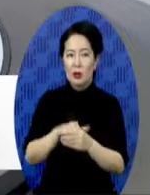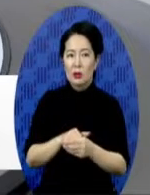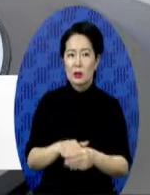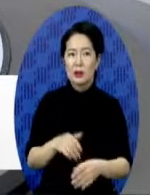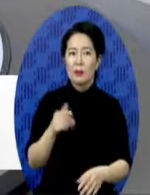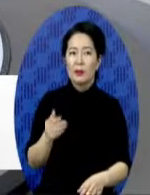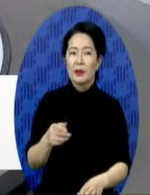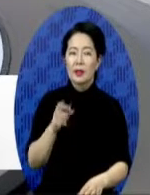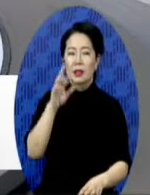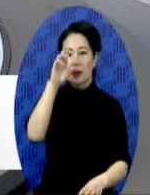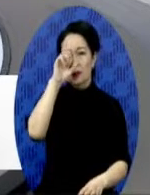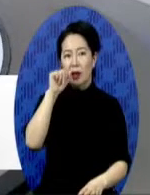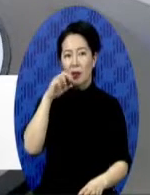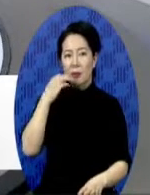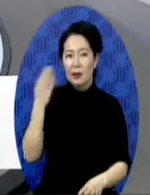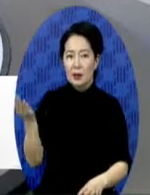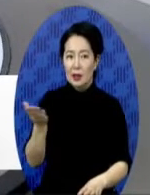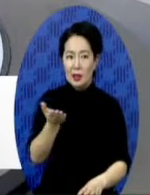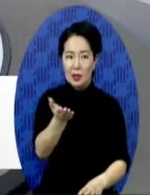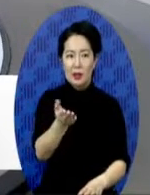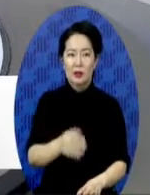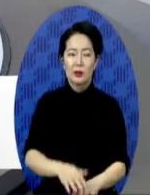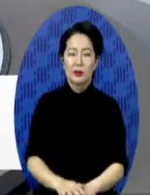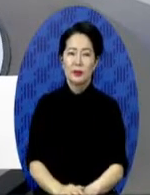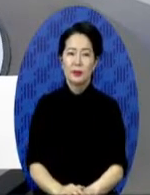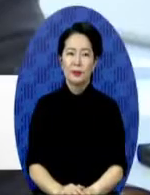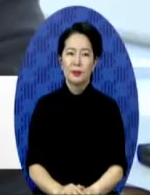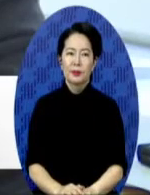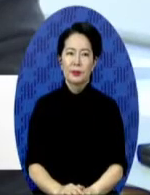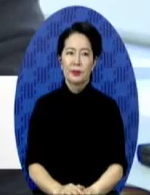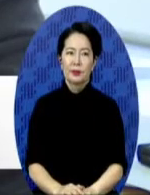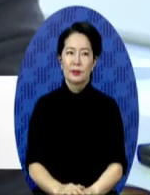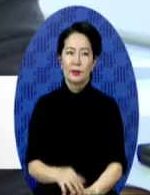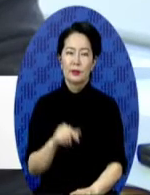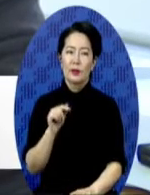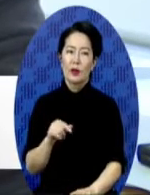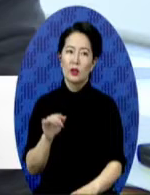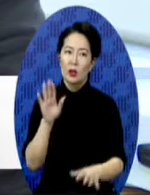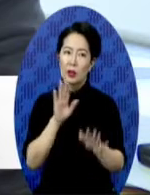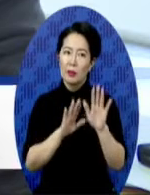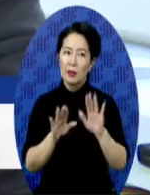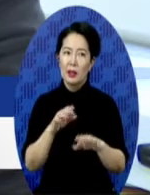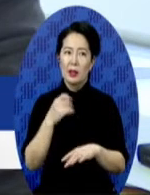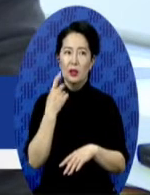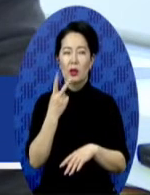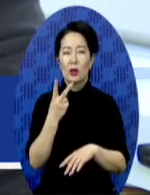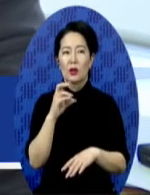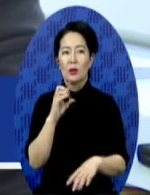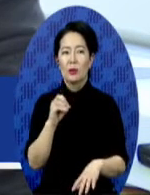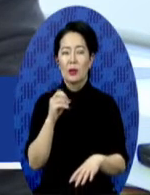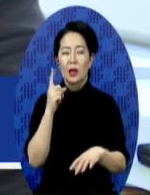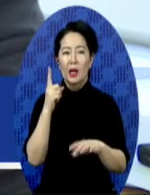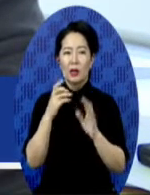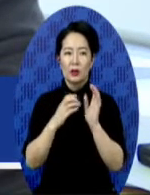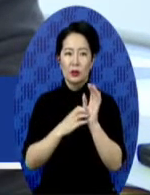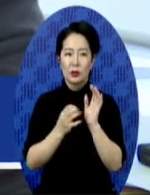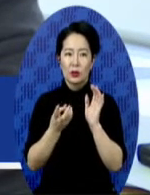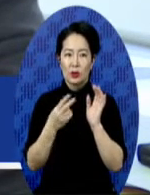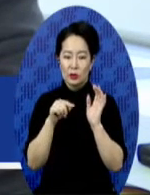Ингээд яамны мэдээлэлд бас одоо анхаарлаа хандуулъя. Одоогийн байдлаар бол 2019